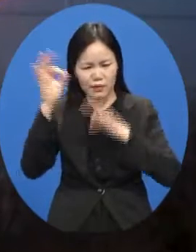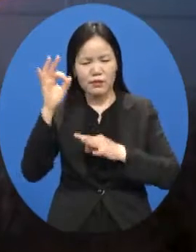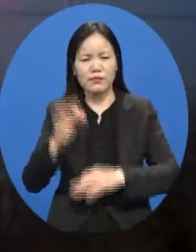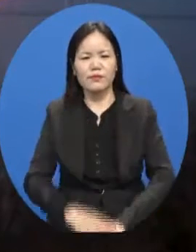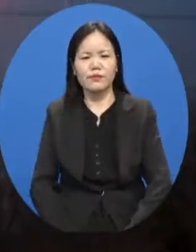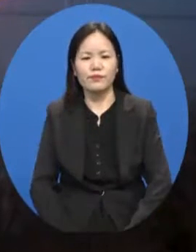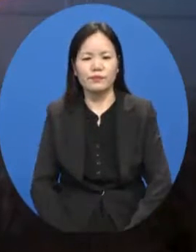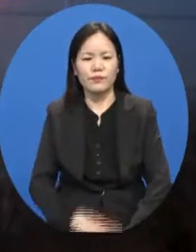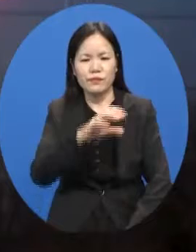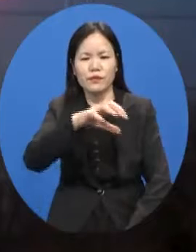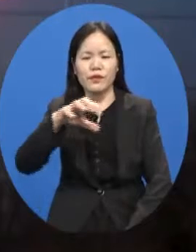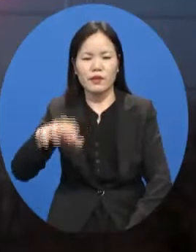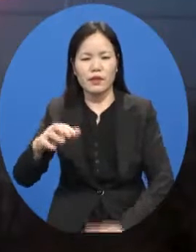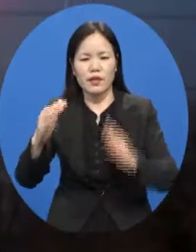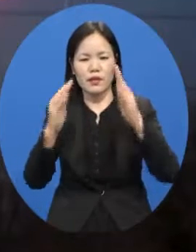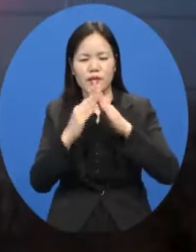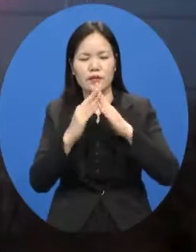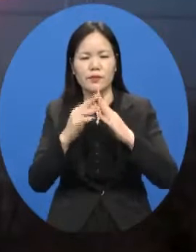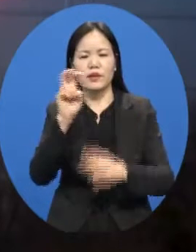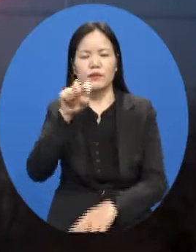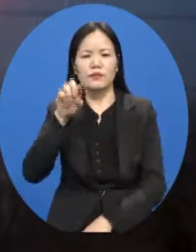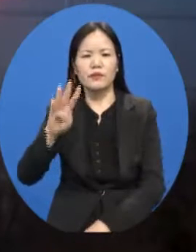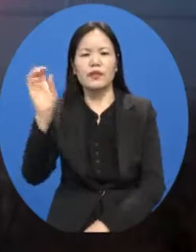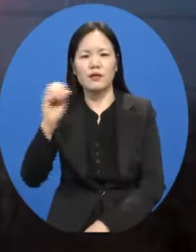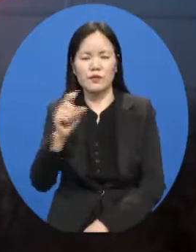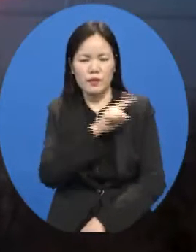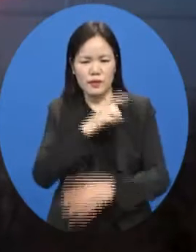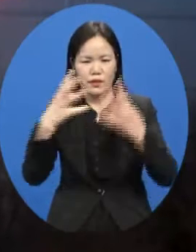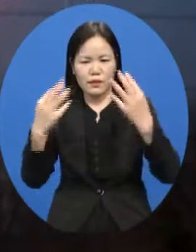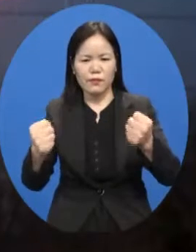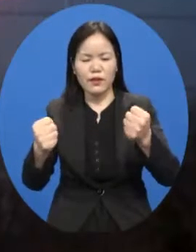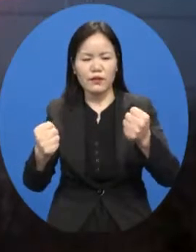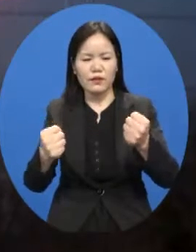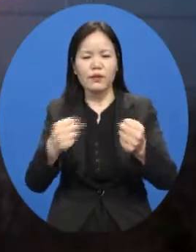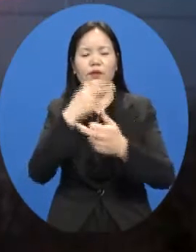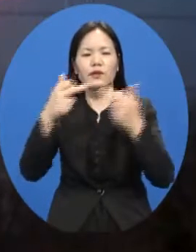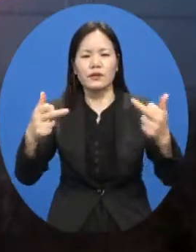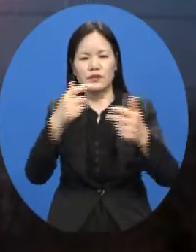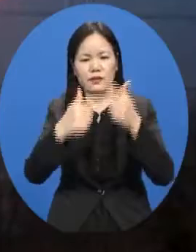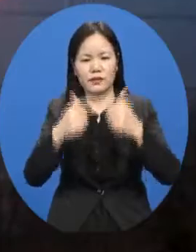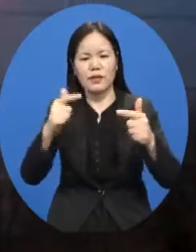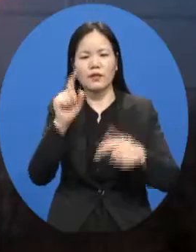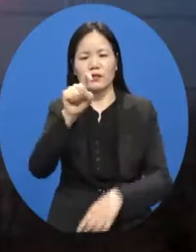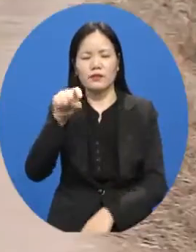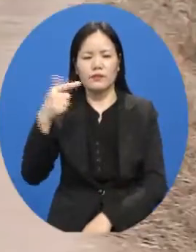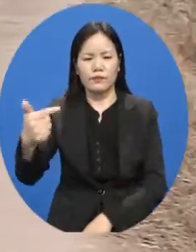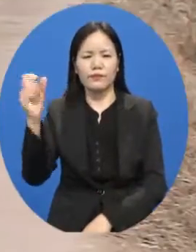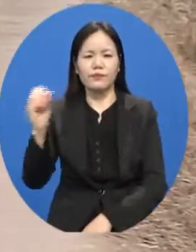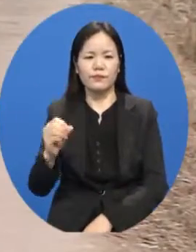집계됐습니다. 장소별로는 주거시설이 20.4%로 가장 많았고, 임야도 10.6%에